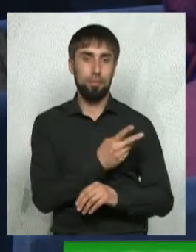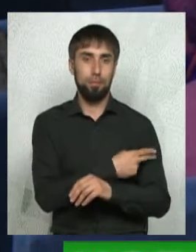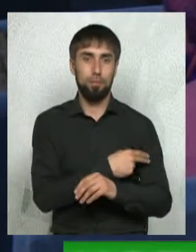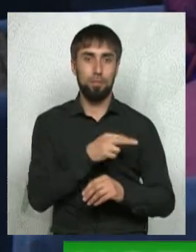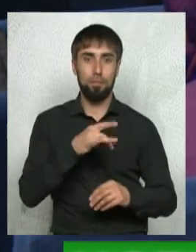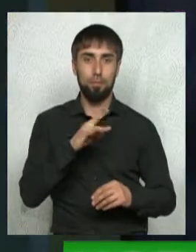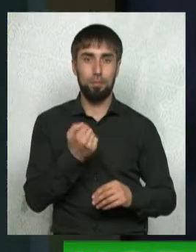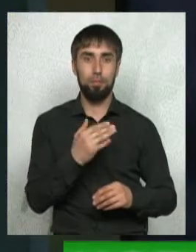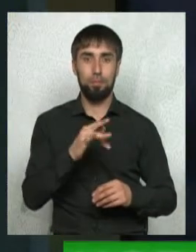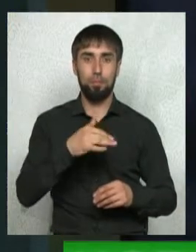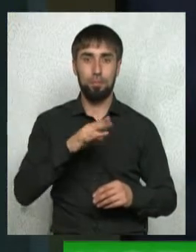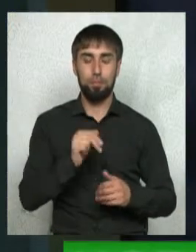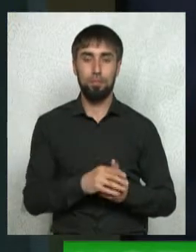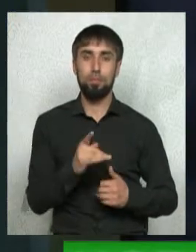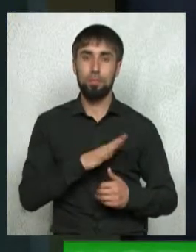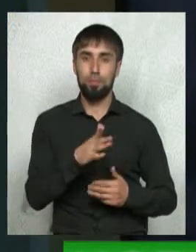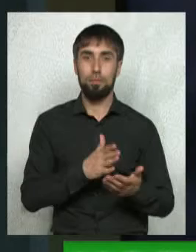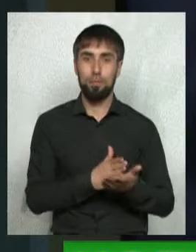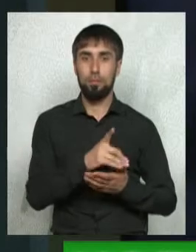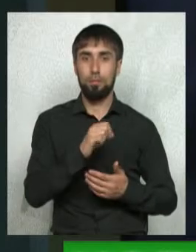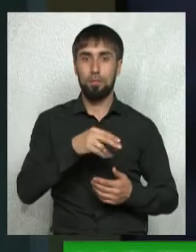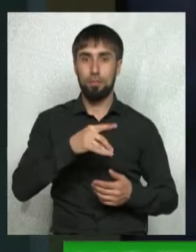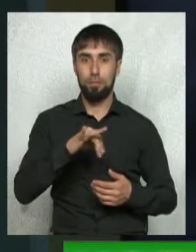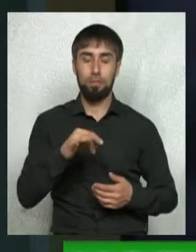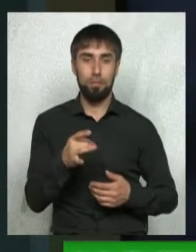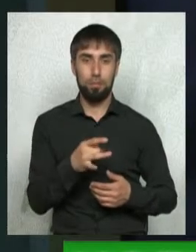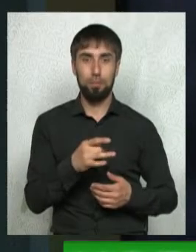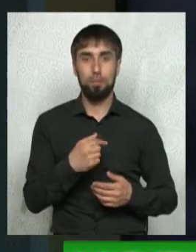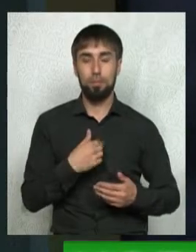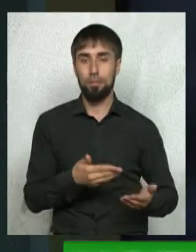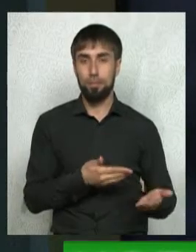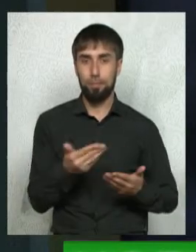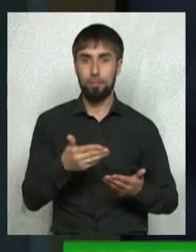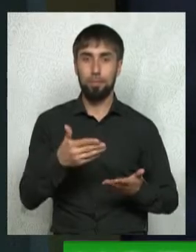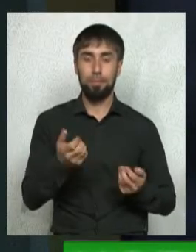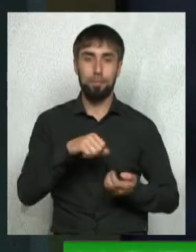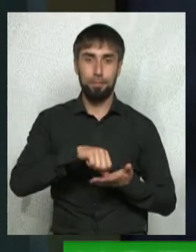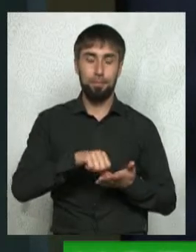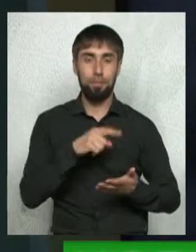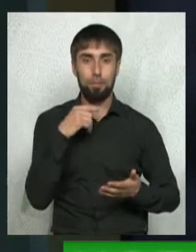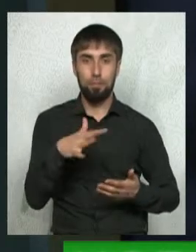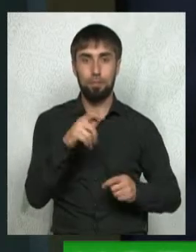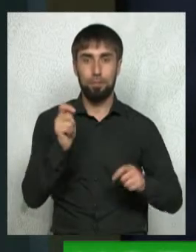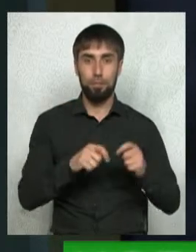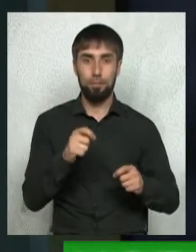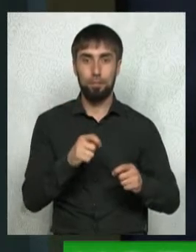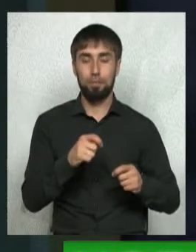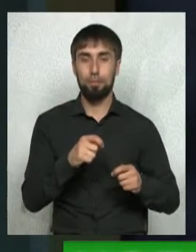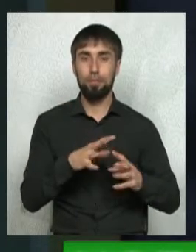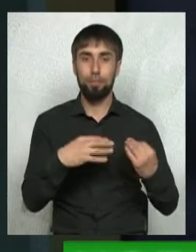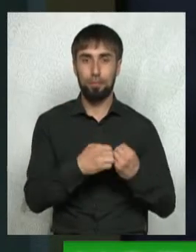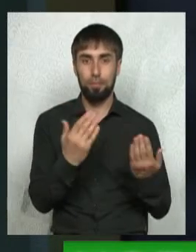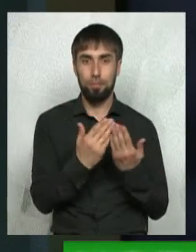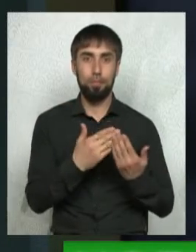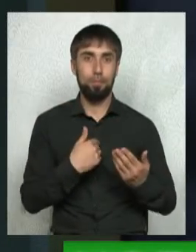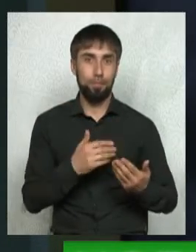пословицами и поговорками. А для того, чтобы это вышло за пределы республики, я приглашаю принять участие во Всероссийском фестивале семейных театров. У нас уже